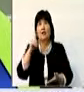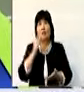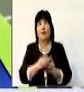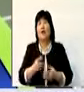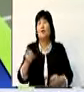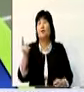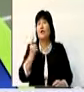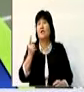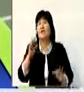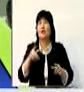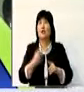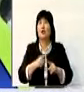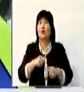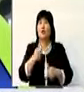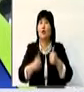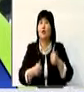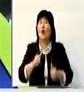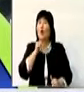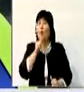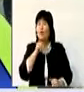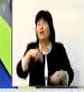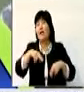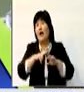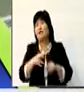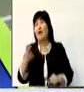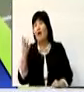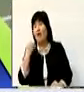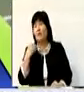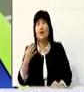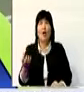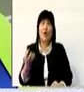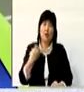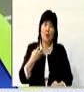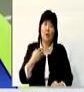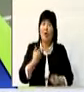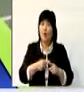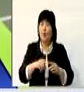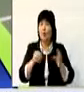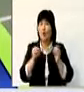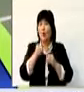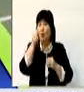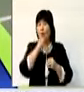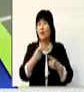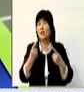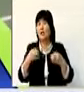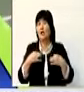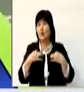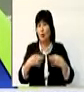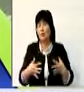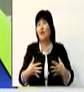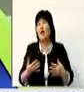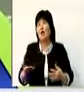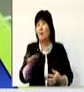Бірнеше жерде осы турнир өткен Қостанайда, Астанада, Алматыда, Қызылордада осы 10 жылдық орай тойымызды, мерей тойымызды